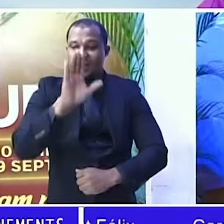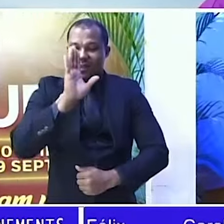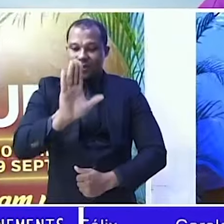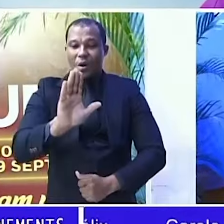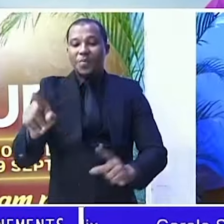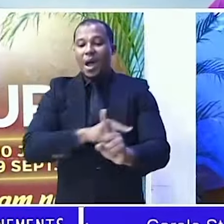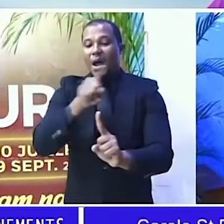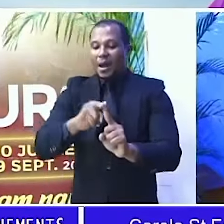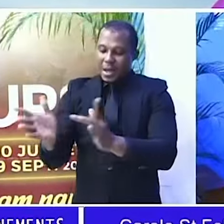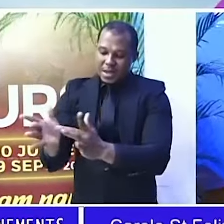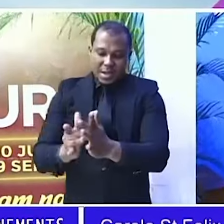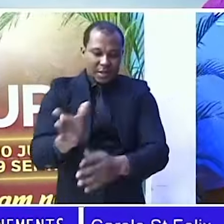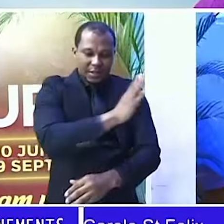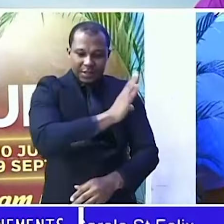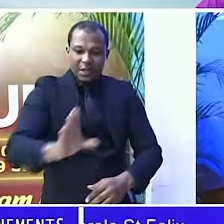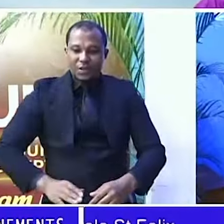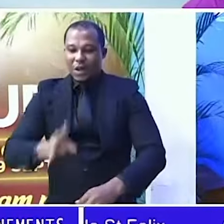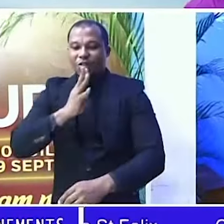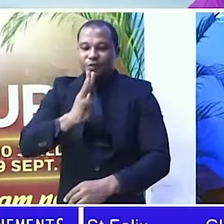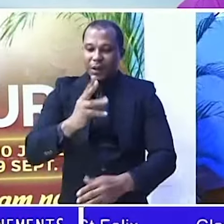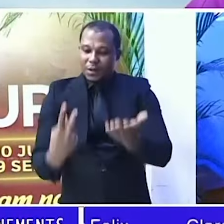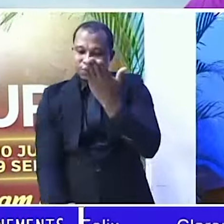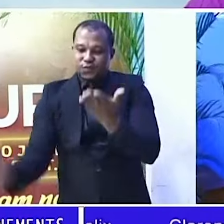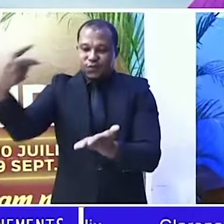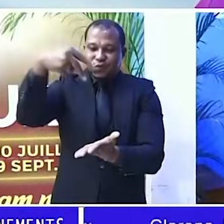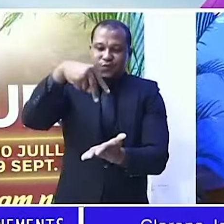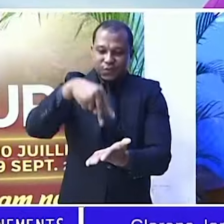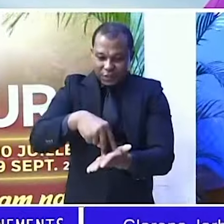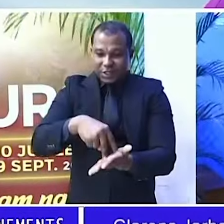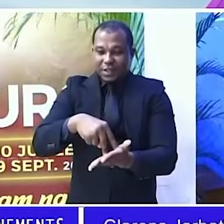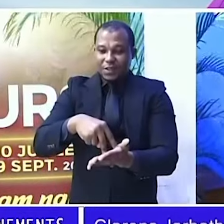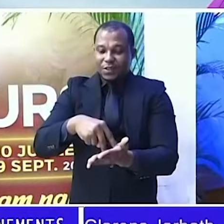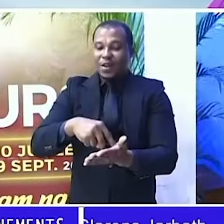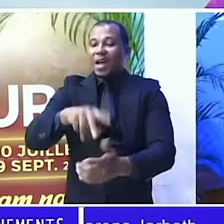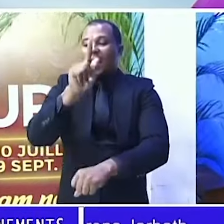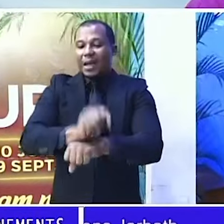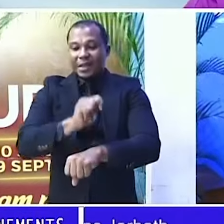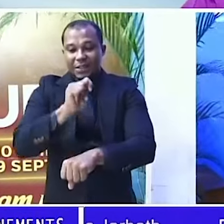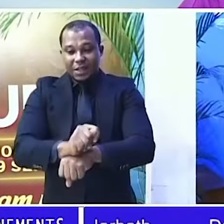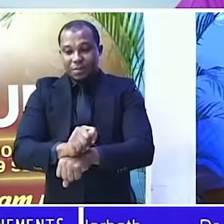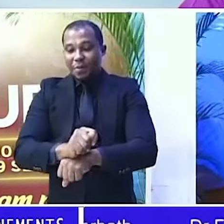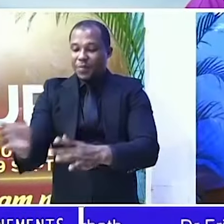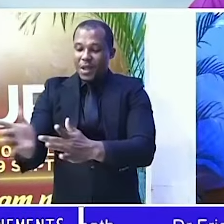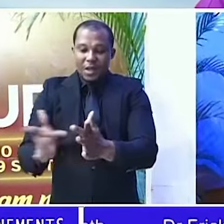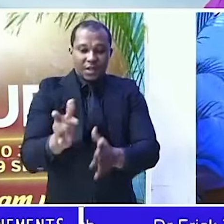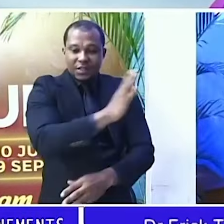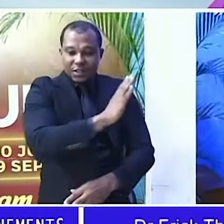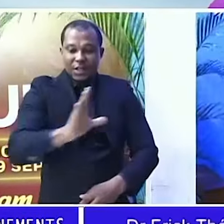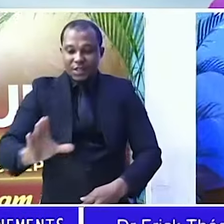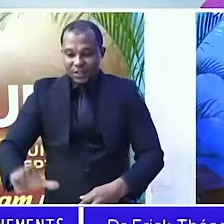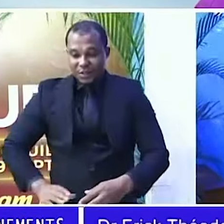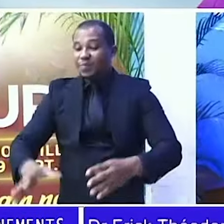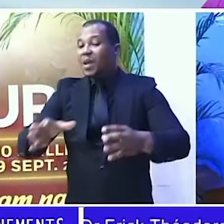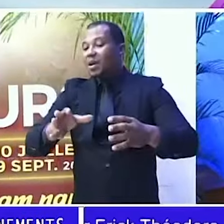Jésus a parlé de la résurrection, de la régénération du temple, il parle tout pour capable régénérer le